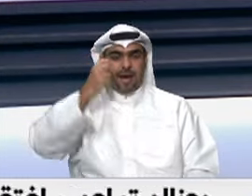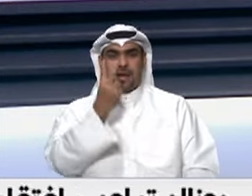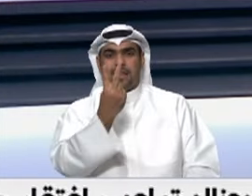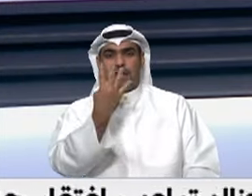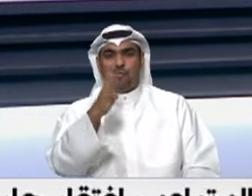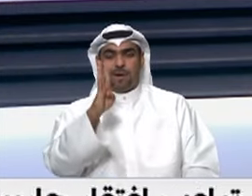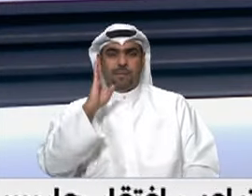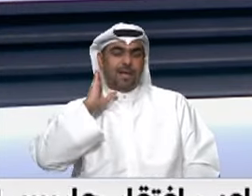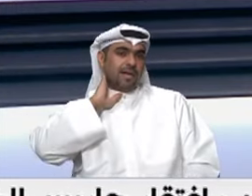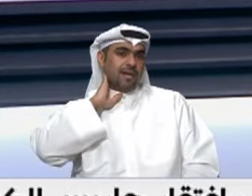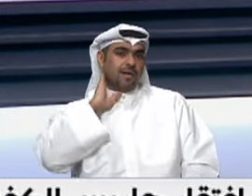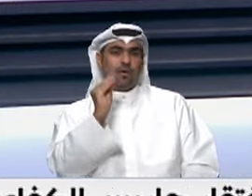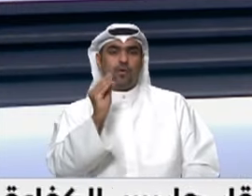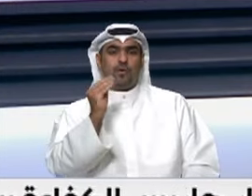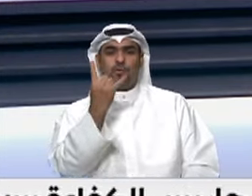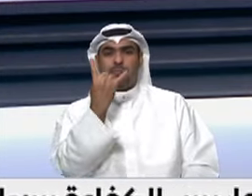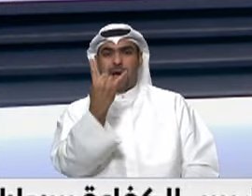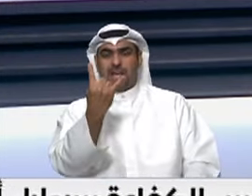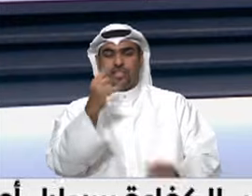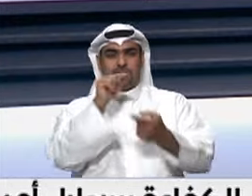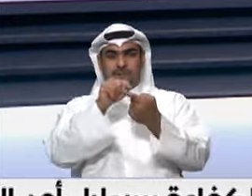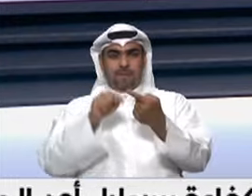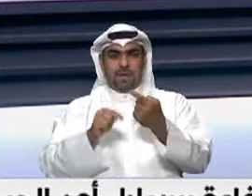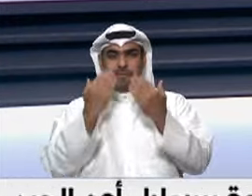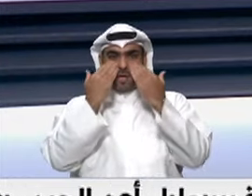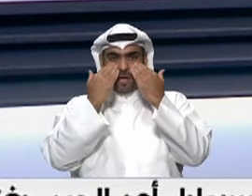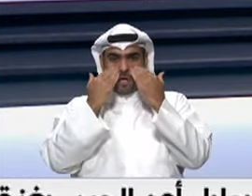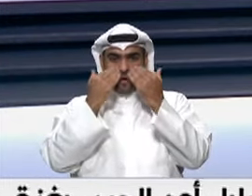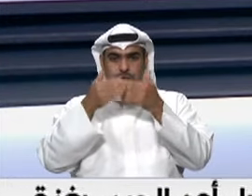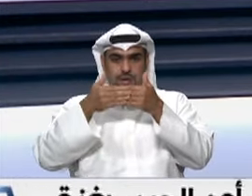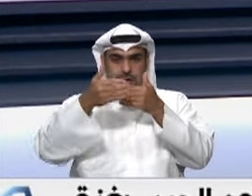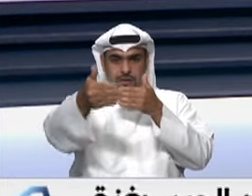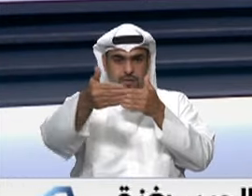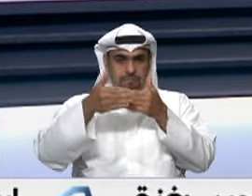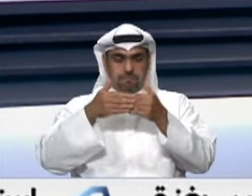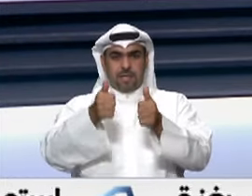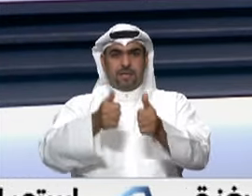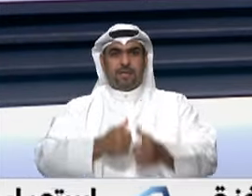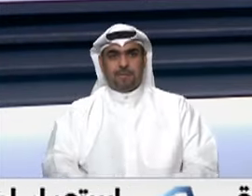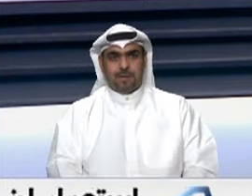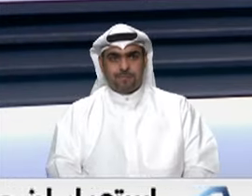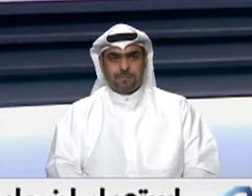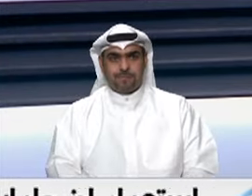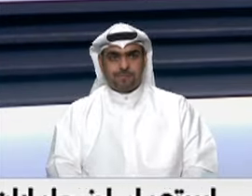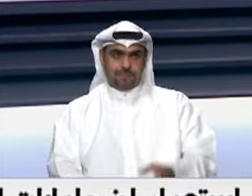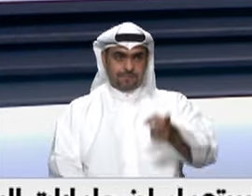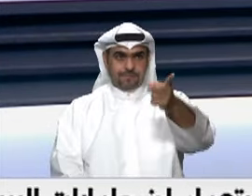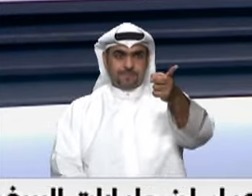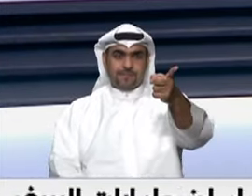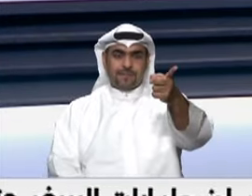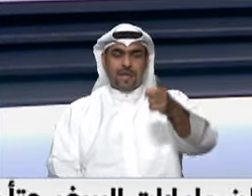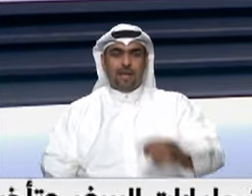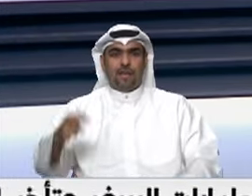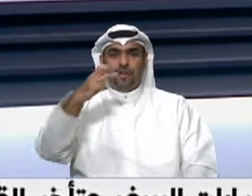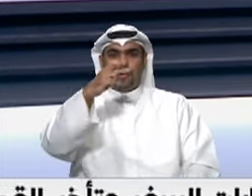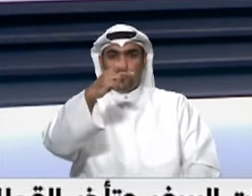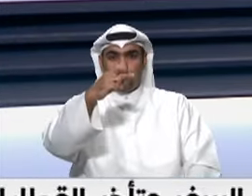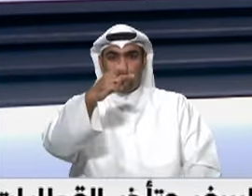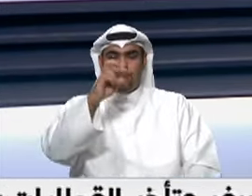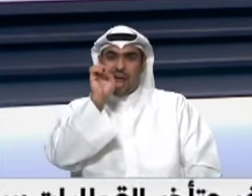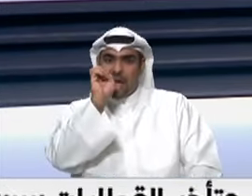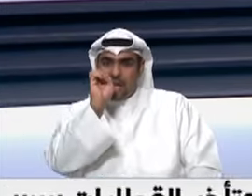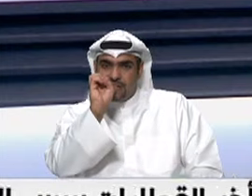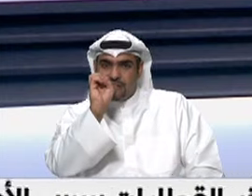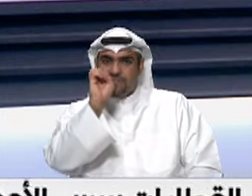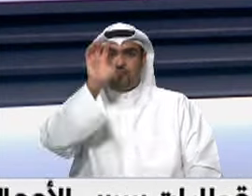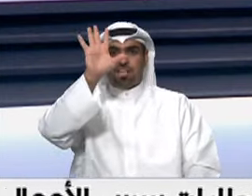والرطوبة النسبية 10%، والرؤية الأفقية جيدة لأكثر من 10 كيلومتر. بالنسبة لحالة الطقس، أول نهار يوم الأحد إن شاء الله أجواء حارة